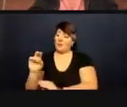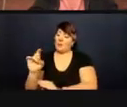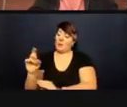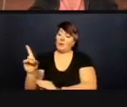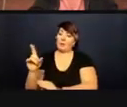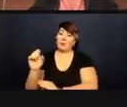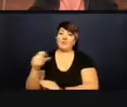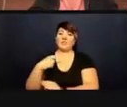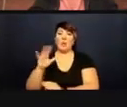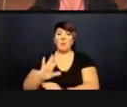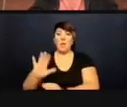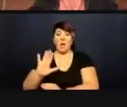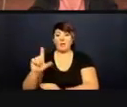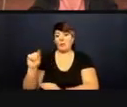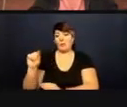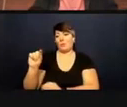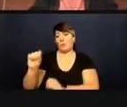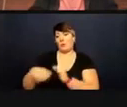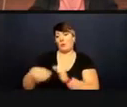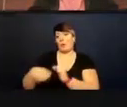tunaweza kuuza bond